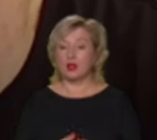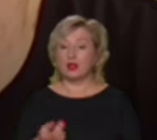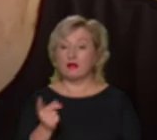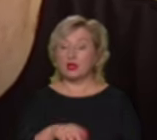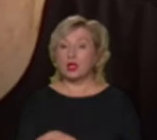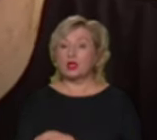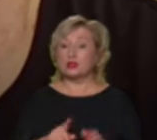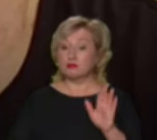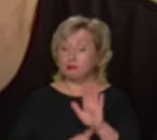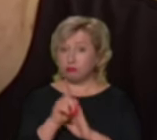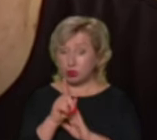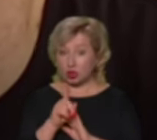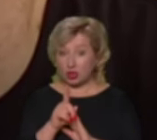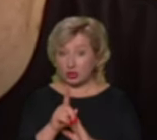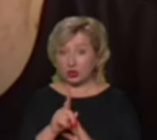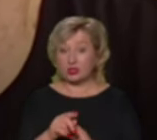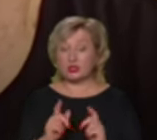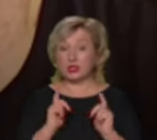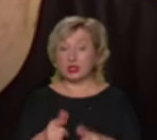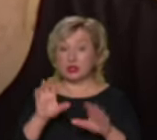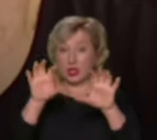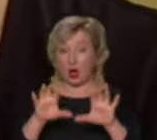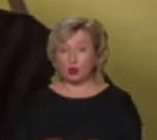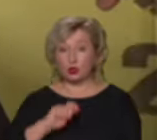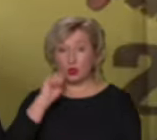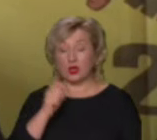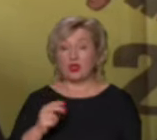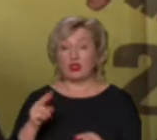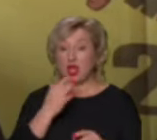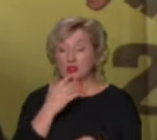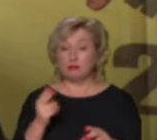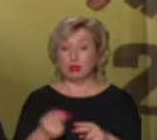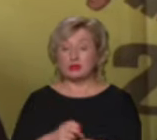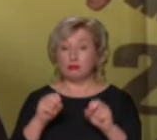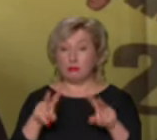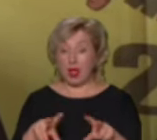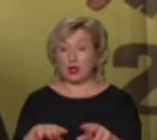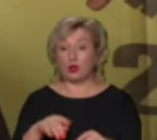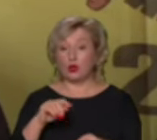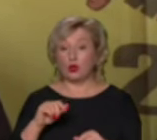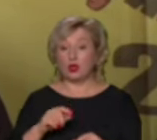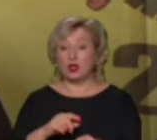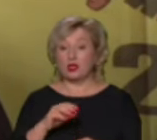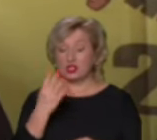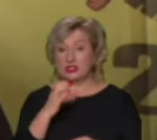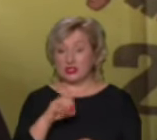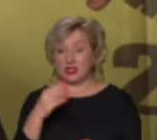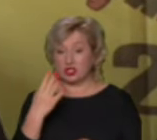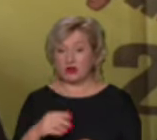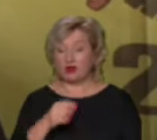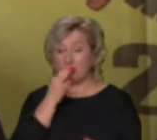починати спочатку, то згідно закону України про нацбезпеку і оборону, статті 4, відповідальним за мобілізацію і так